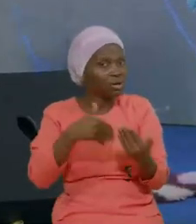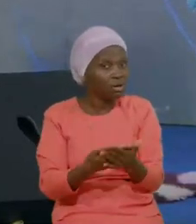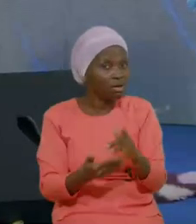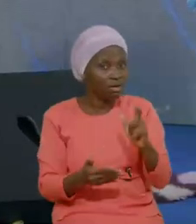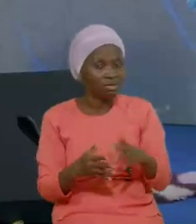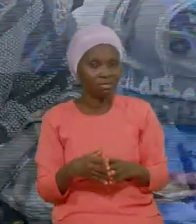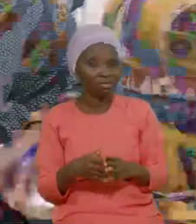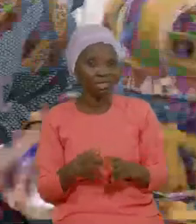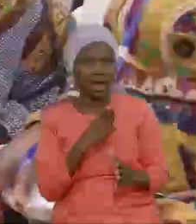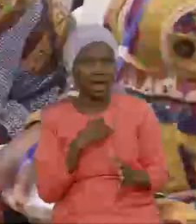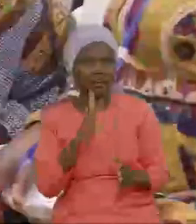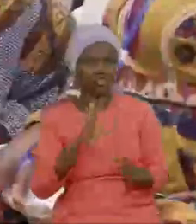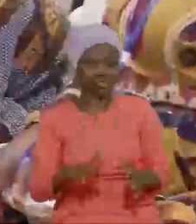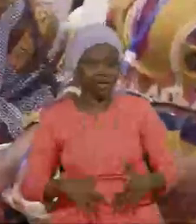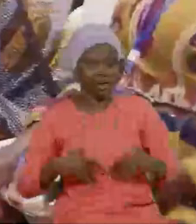C'est tout ça.